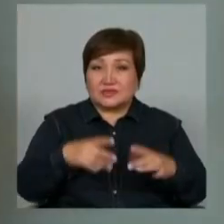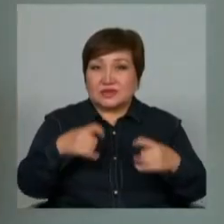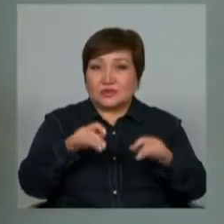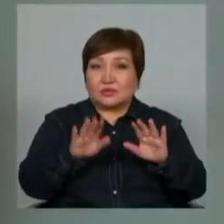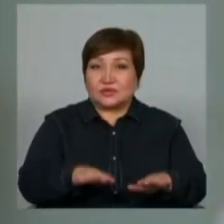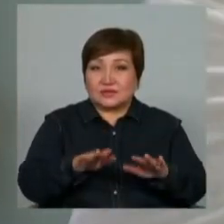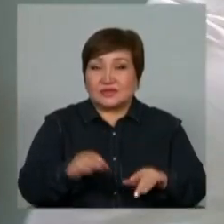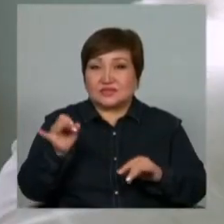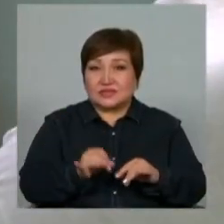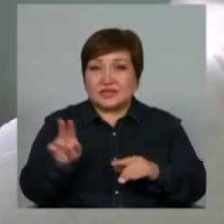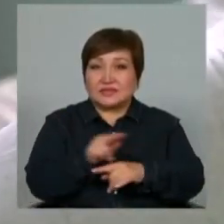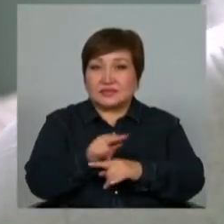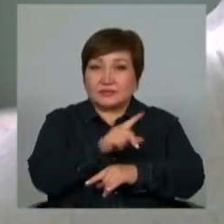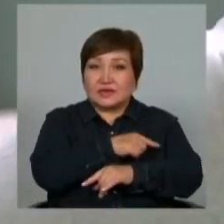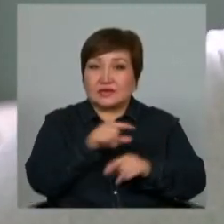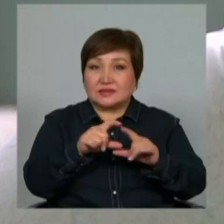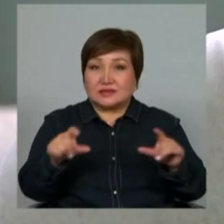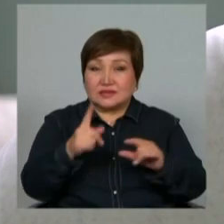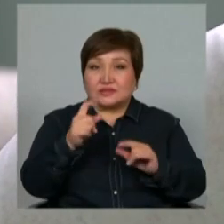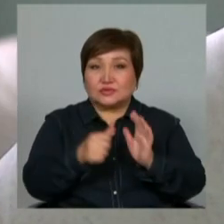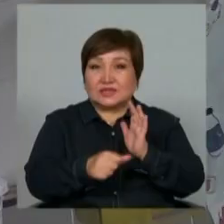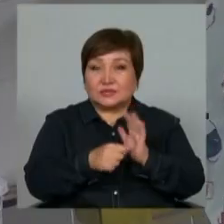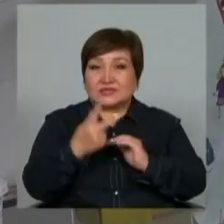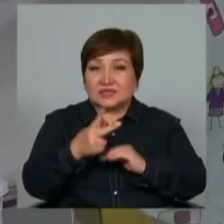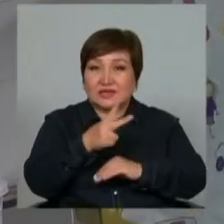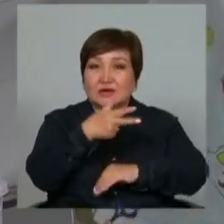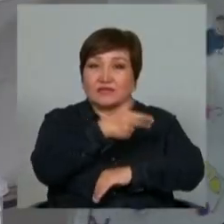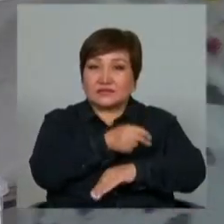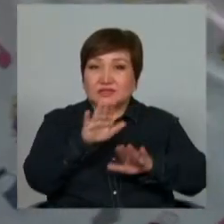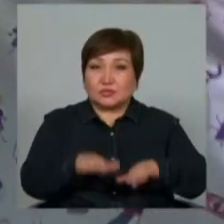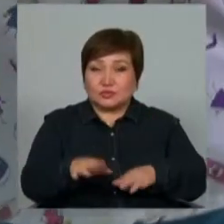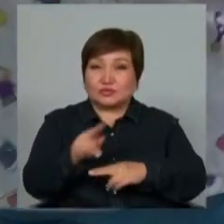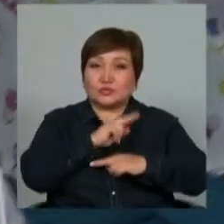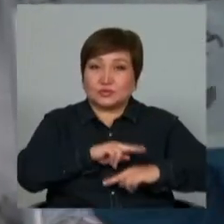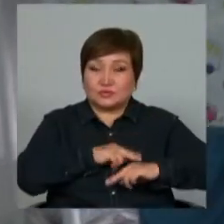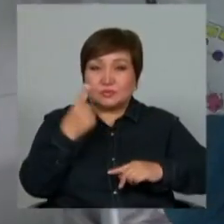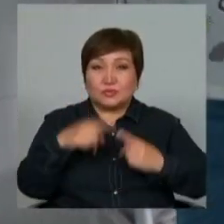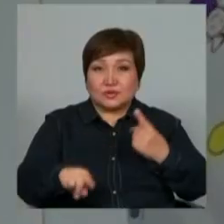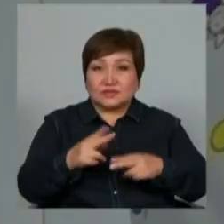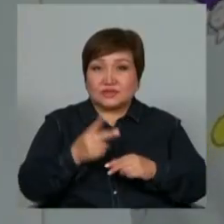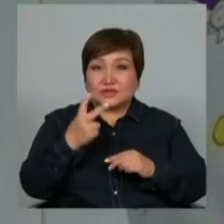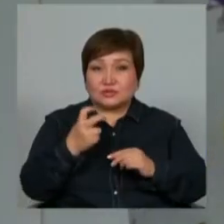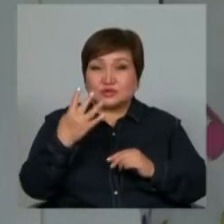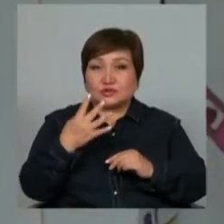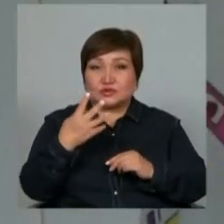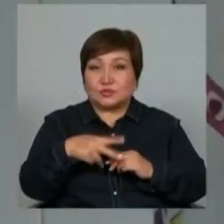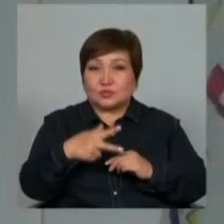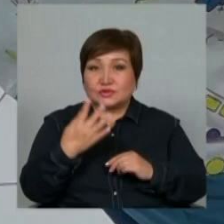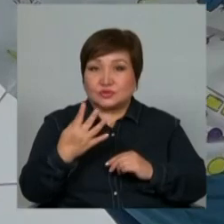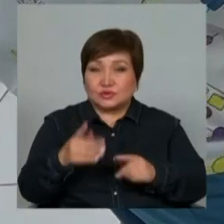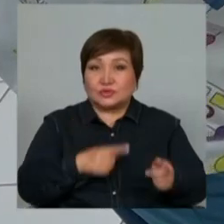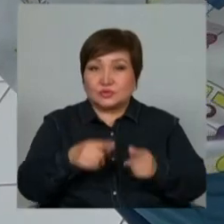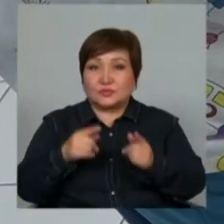орындарында және емханаларда 167 вакциналау пункті жұмыс істеп тұр. Одан бөлек 234 көшпелі вакцинация